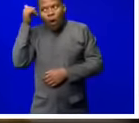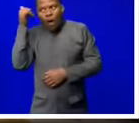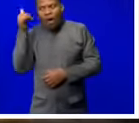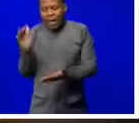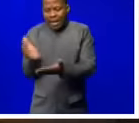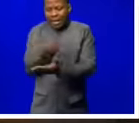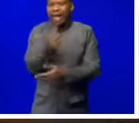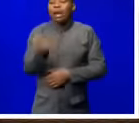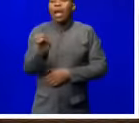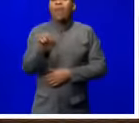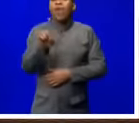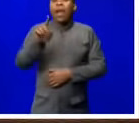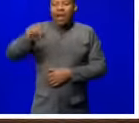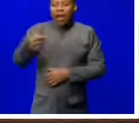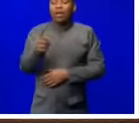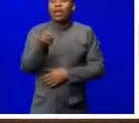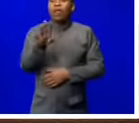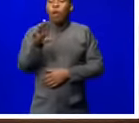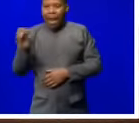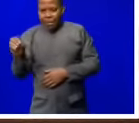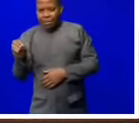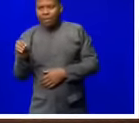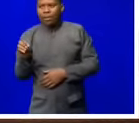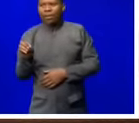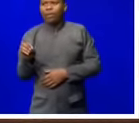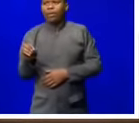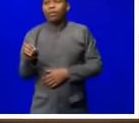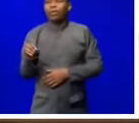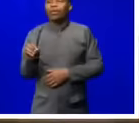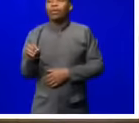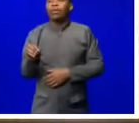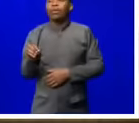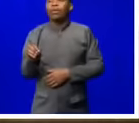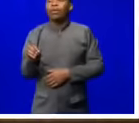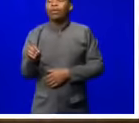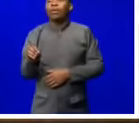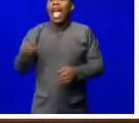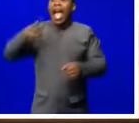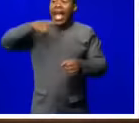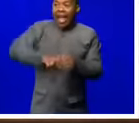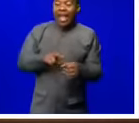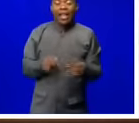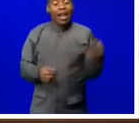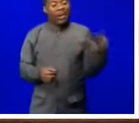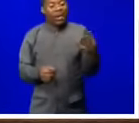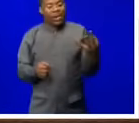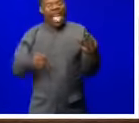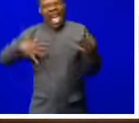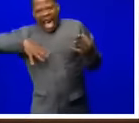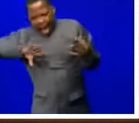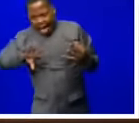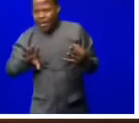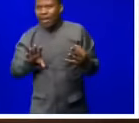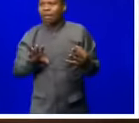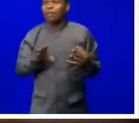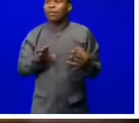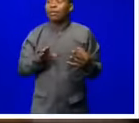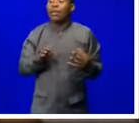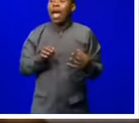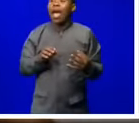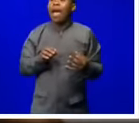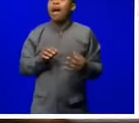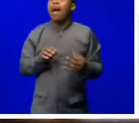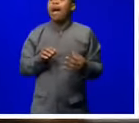le 1400 malangeni. Labasolwa kuthiwa bendlula bethusa na